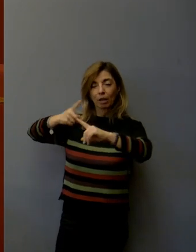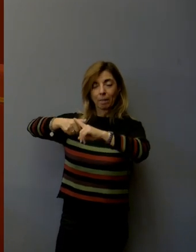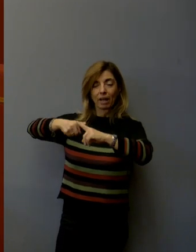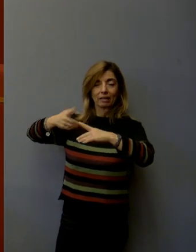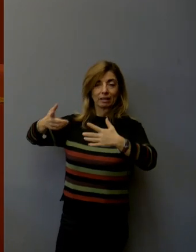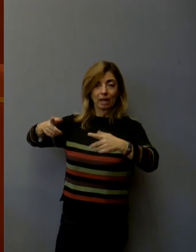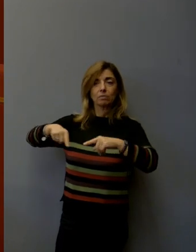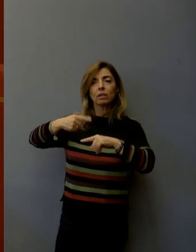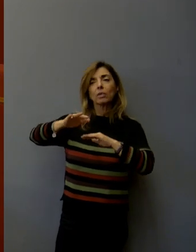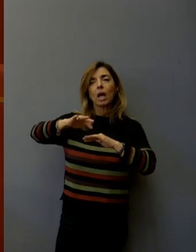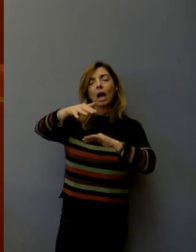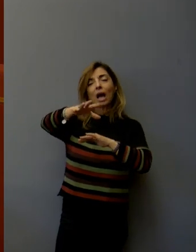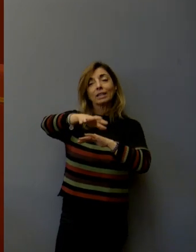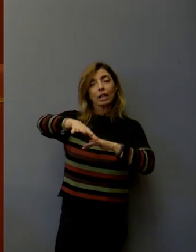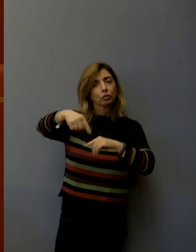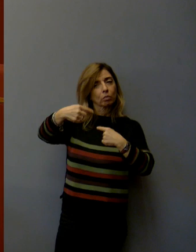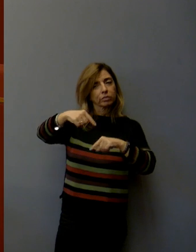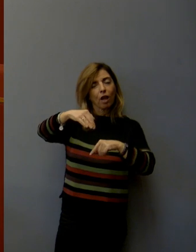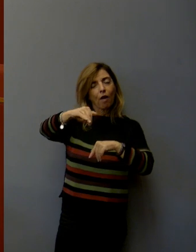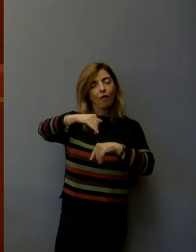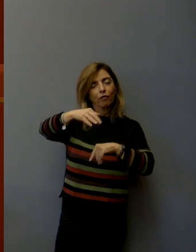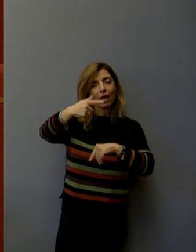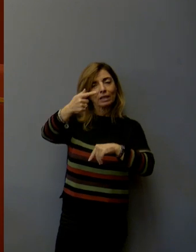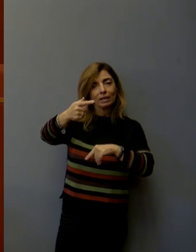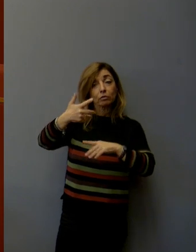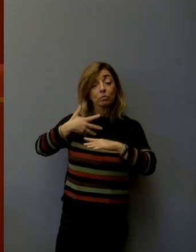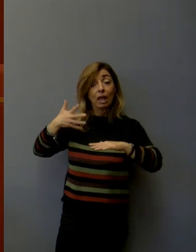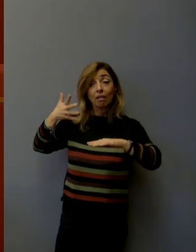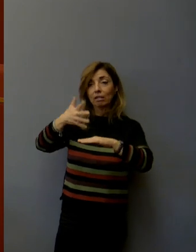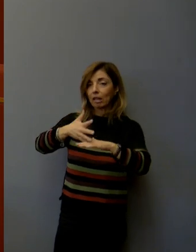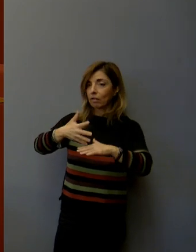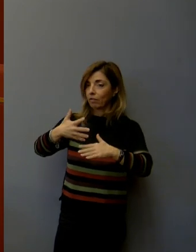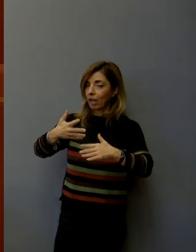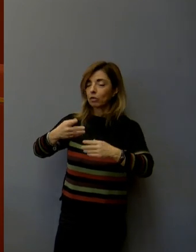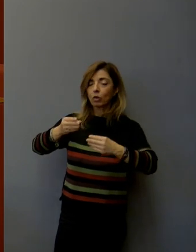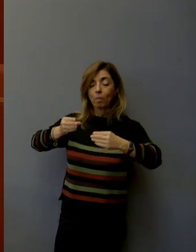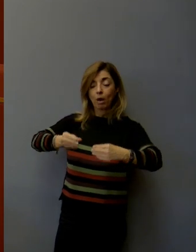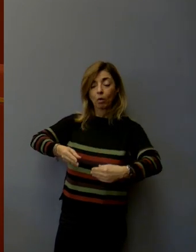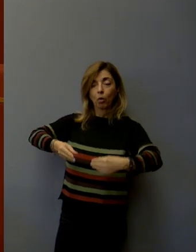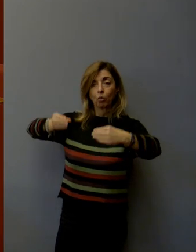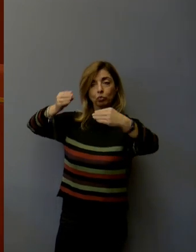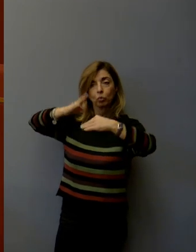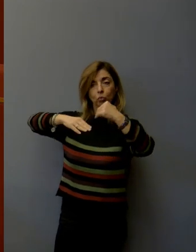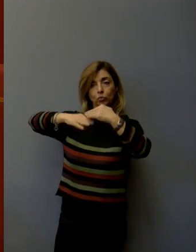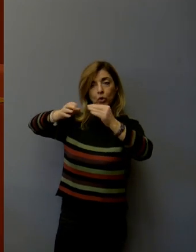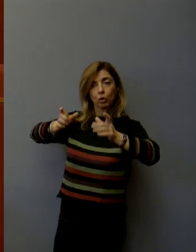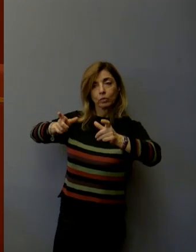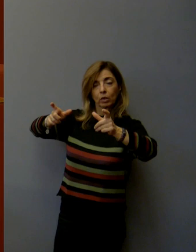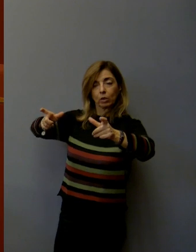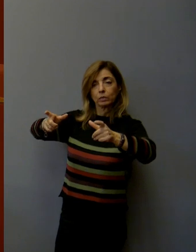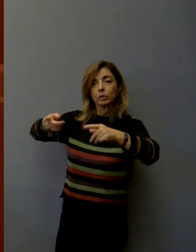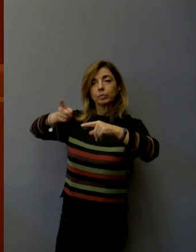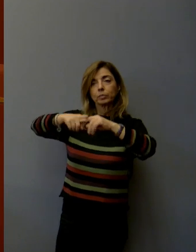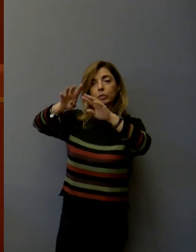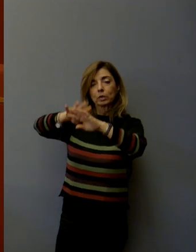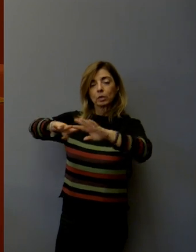di via trensasco è stato oggetto di un intervento massiccio tramite la costruzione di Muri di contenimento relative a Reti dato che una parte del monte di proprietà di